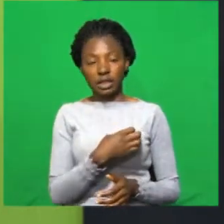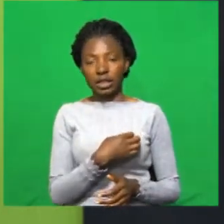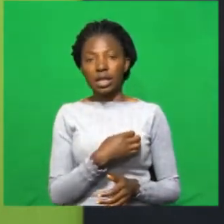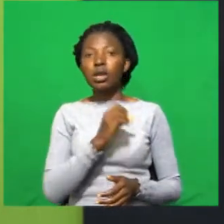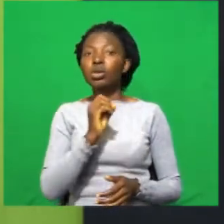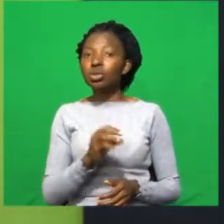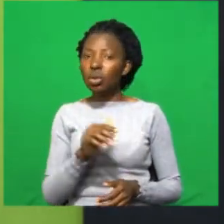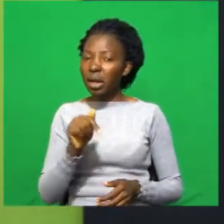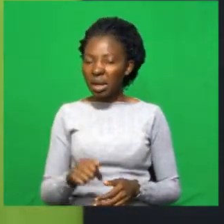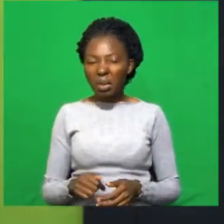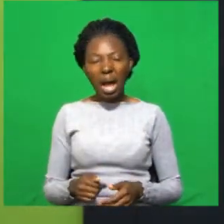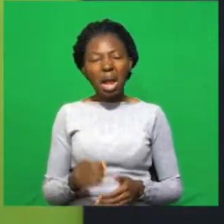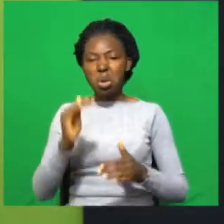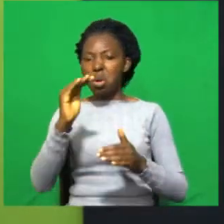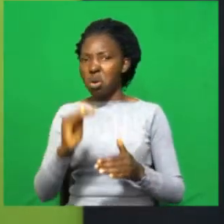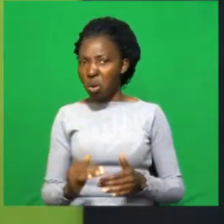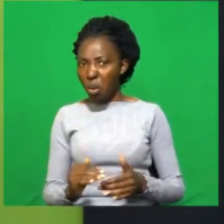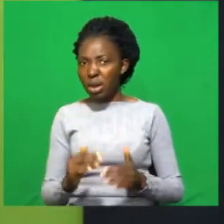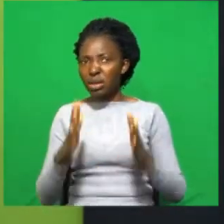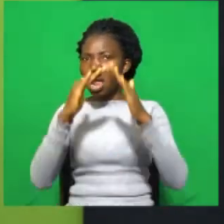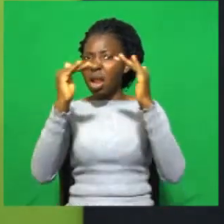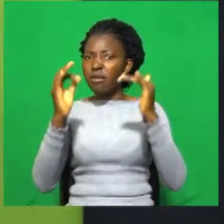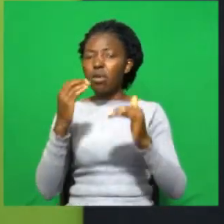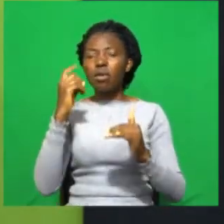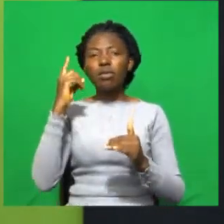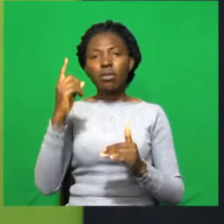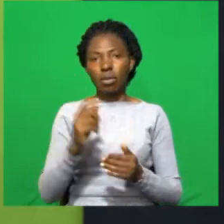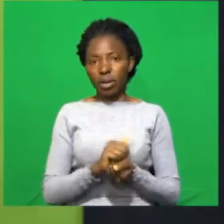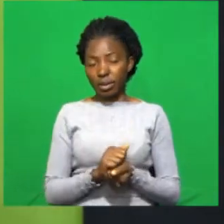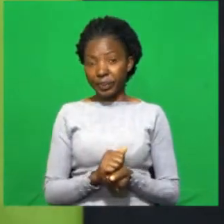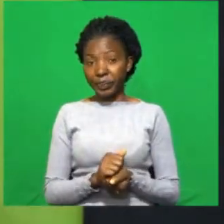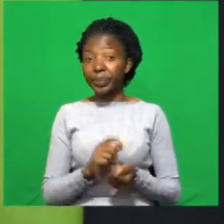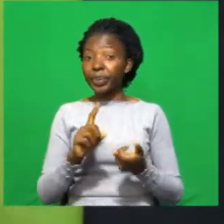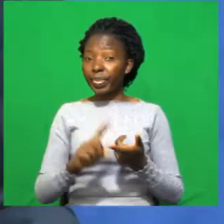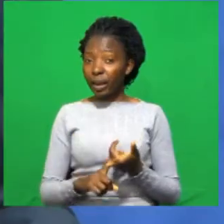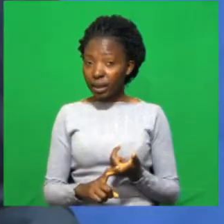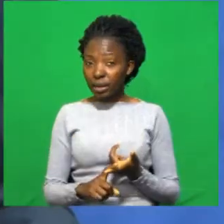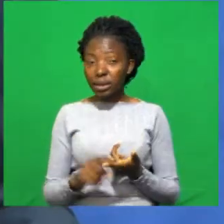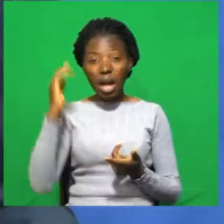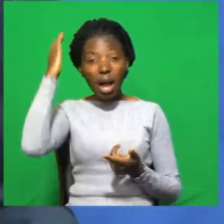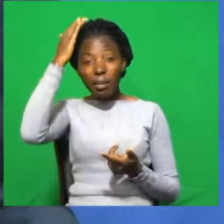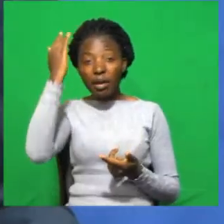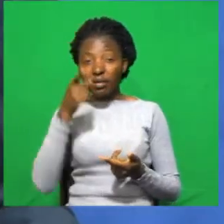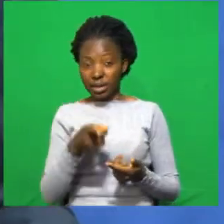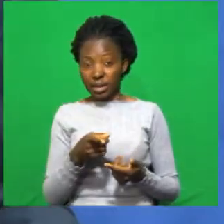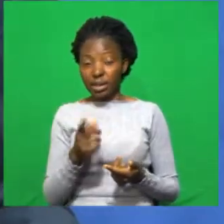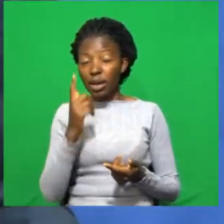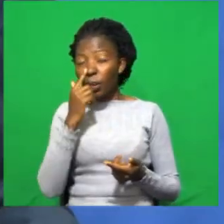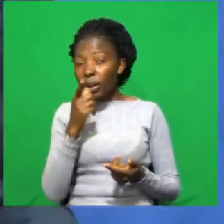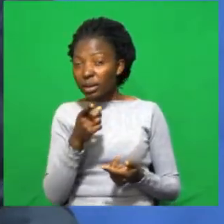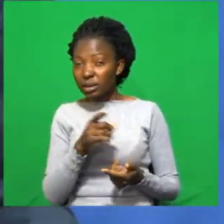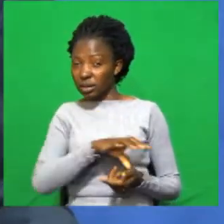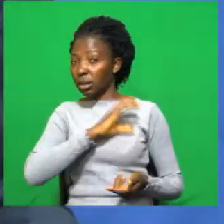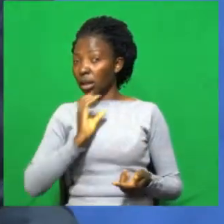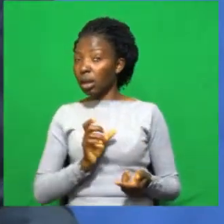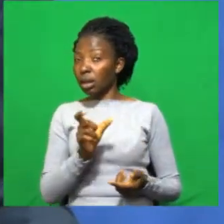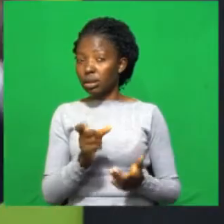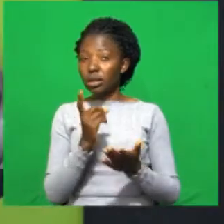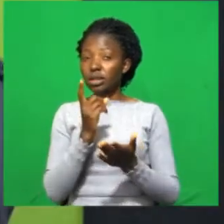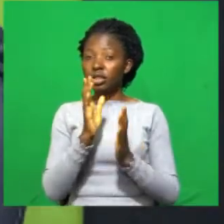kwaMwari kwanga kwakuwanikwa muchechi panguva yakadai. Zvikanzi pamusoro peizvozvo vachiita zvese izvi zvinopesana